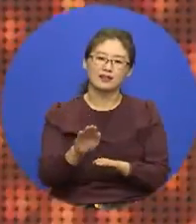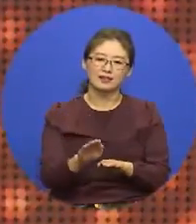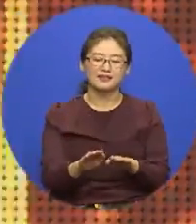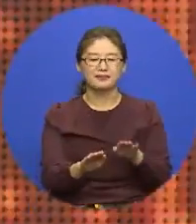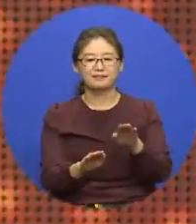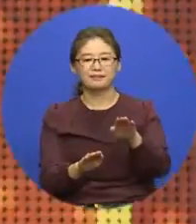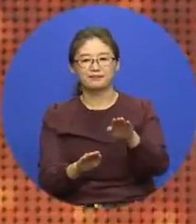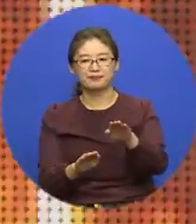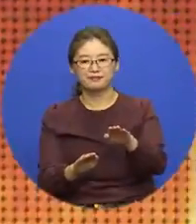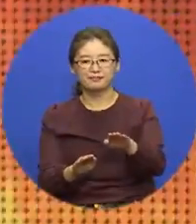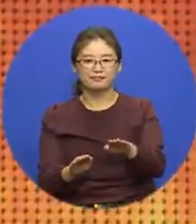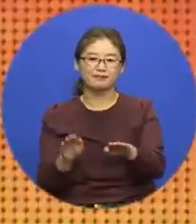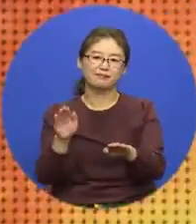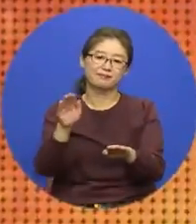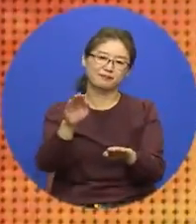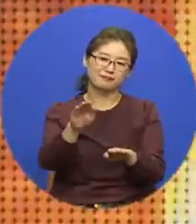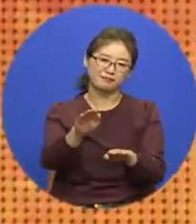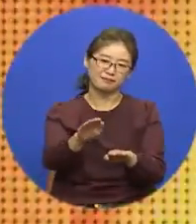발길,